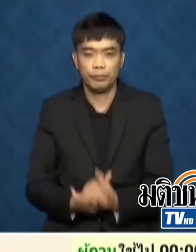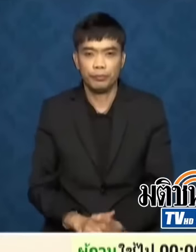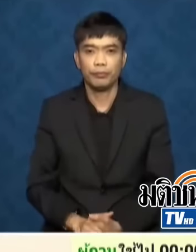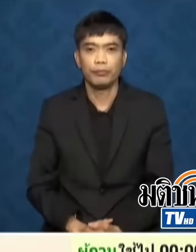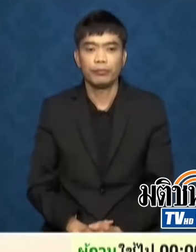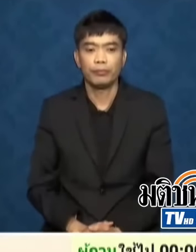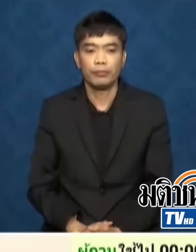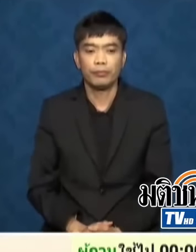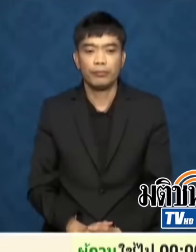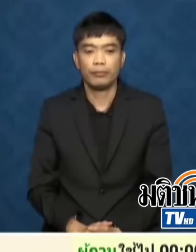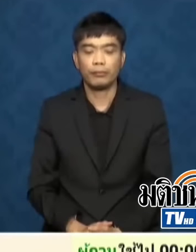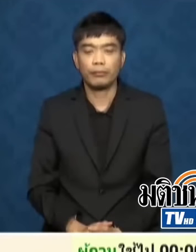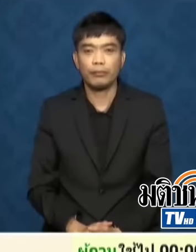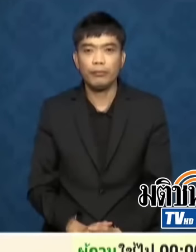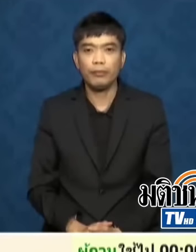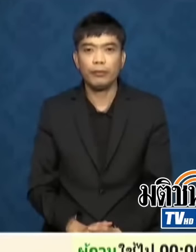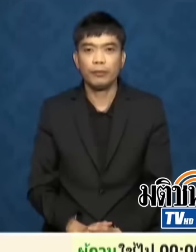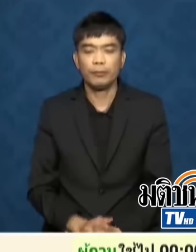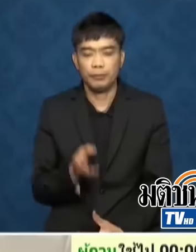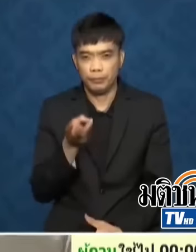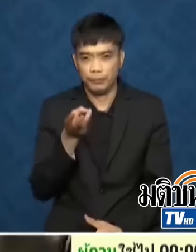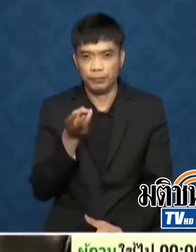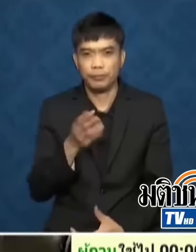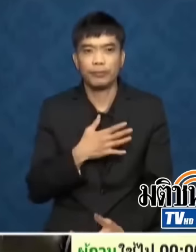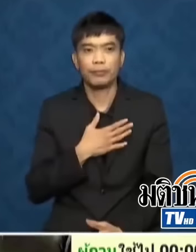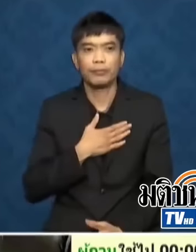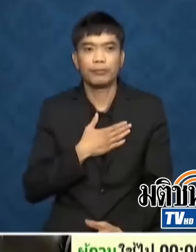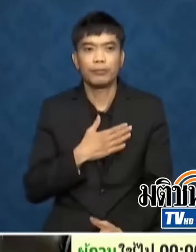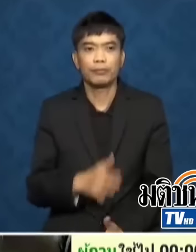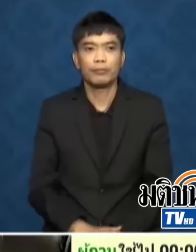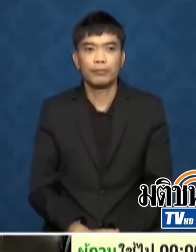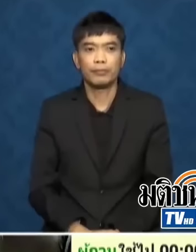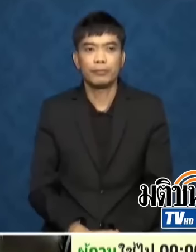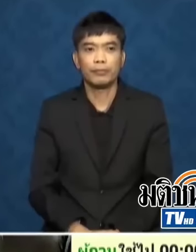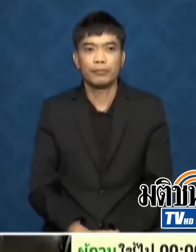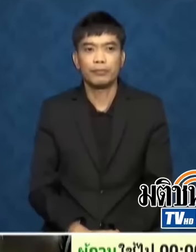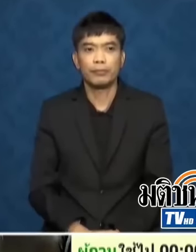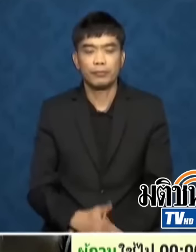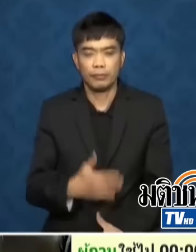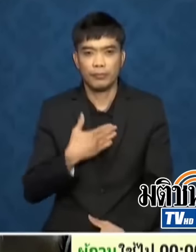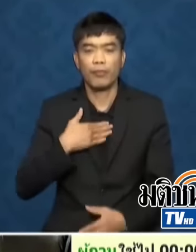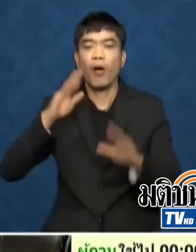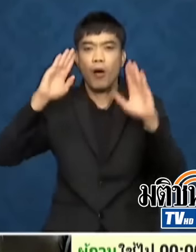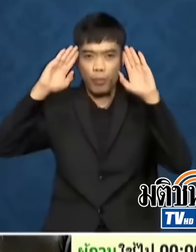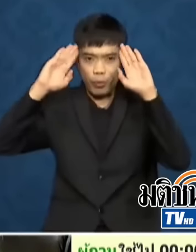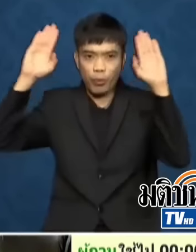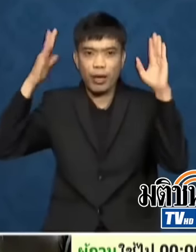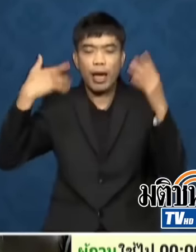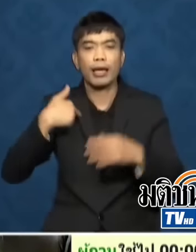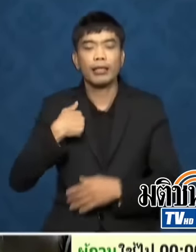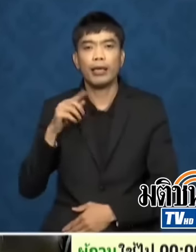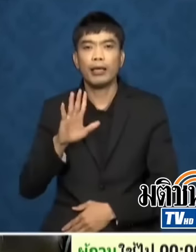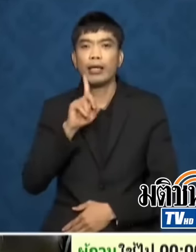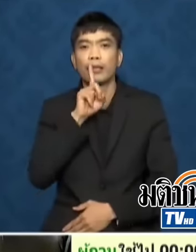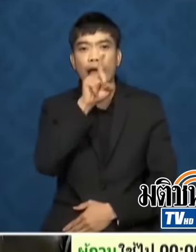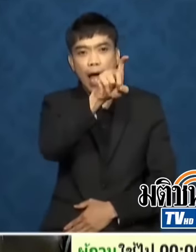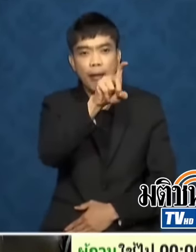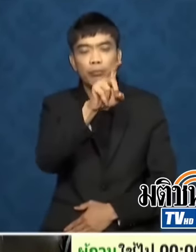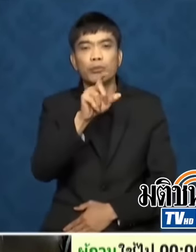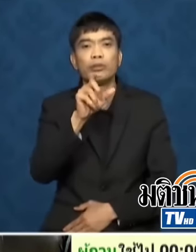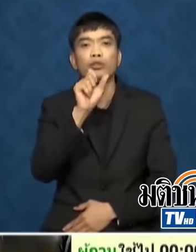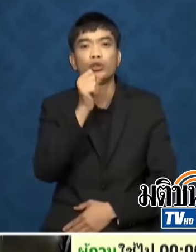ท่านรัชวังครับ ครับท่านประธานชี้แจงอีกนิดเดียวครับคือผมก็มีประสบการณ์ในการตั้งกระทู้ทั้งถามสดถามทั่